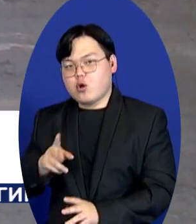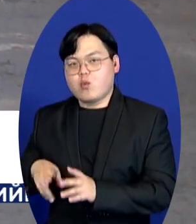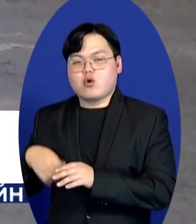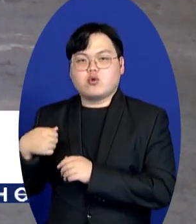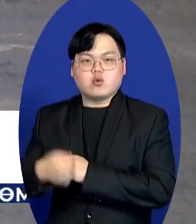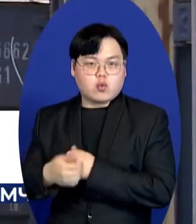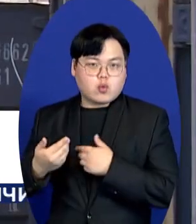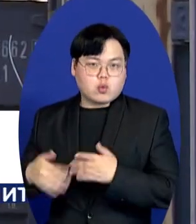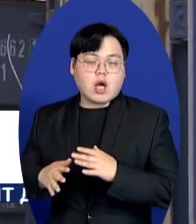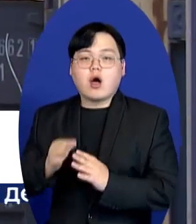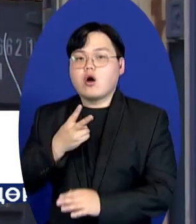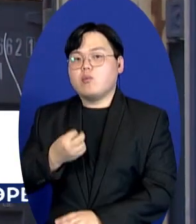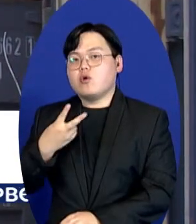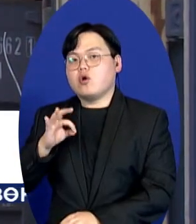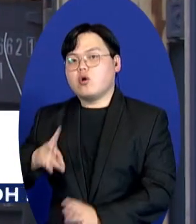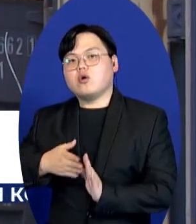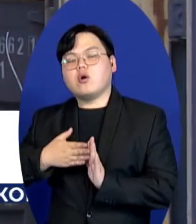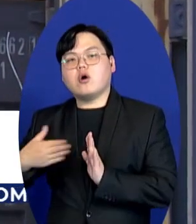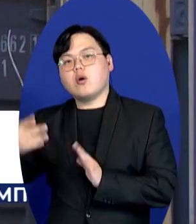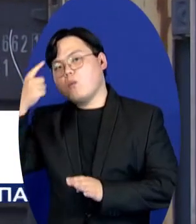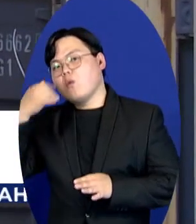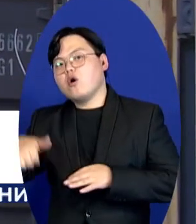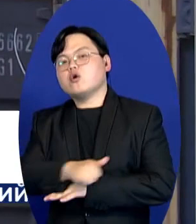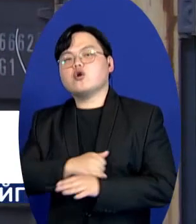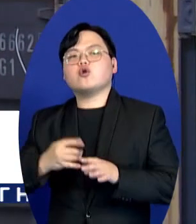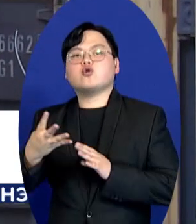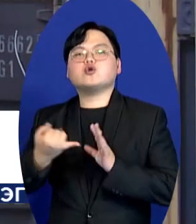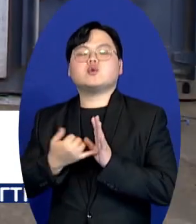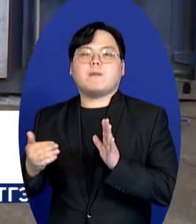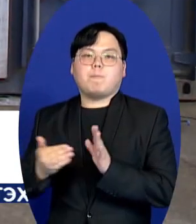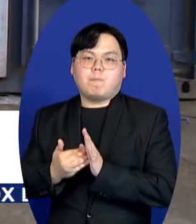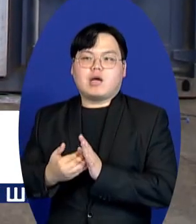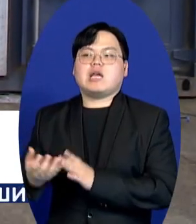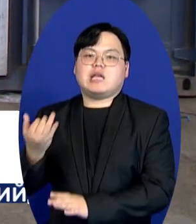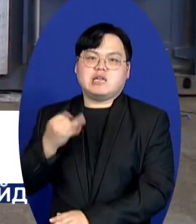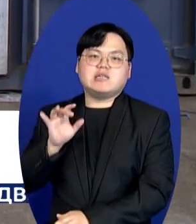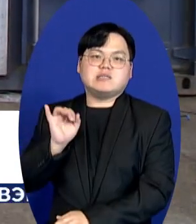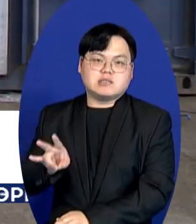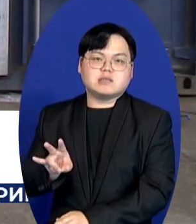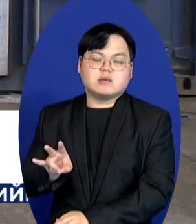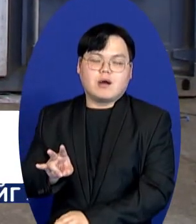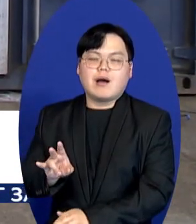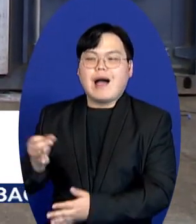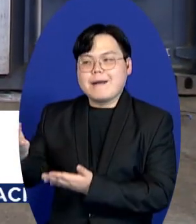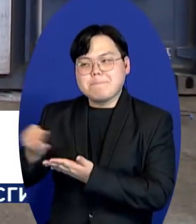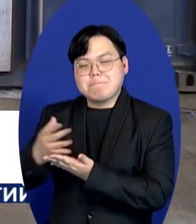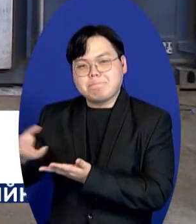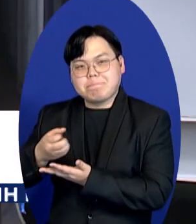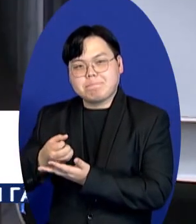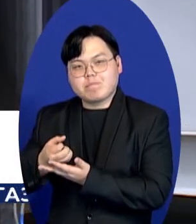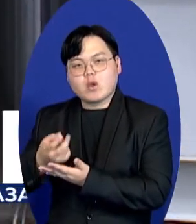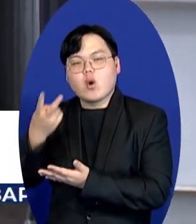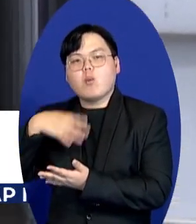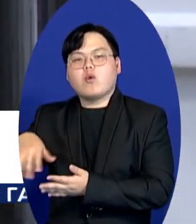байна. Харин он гарсаар улсын хэмжээнд 46,000 орчим автомашин орж иржээ. Импортлогдож байгаа автомашинууд терминал дээр байрлаж